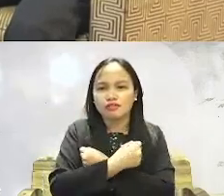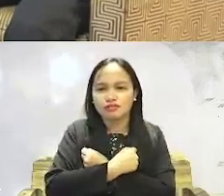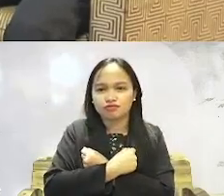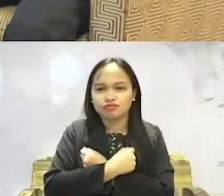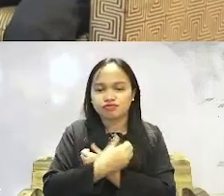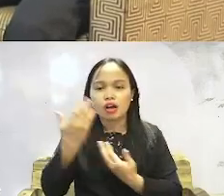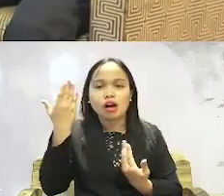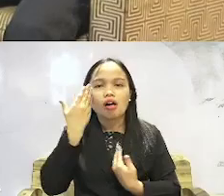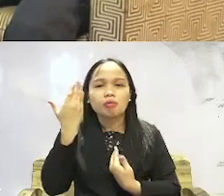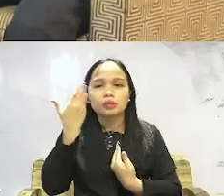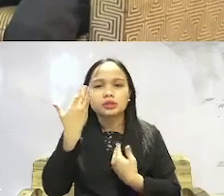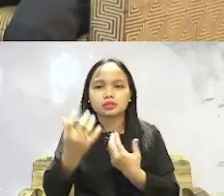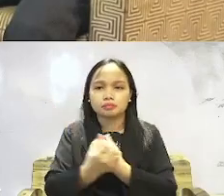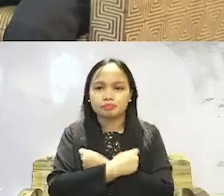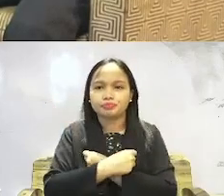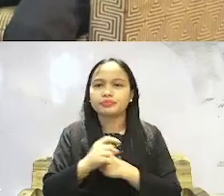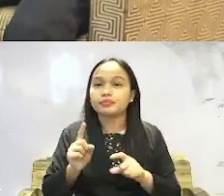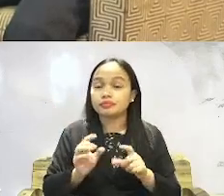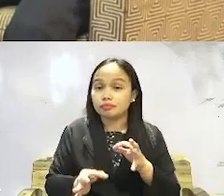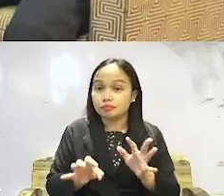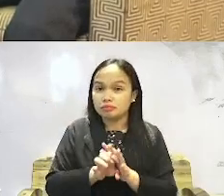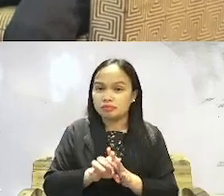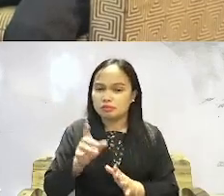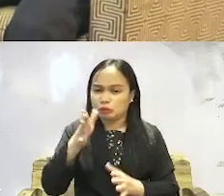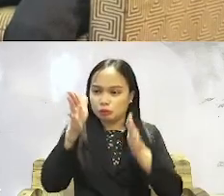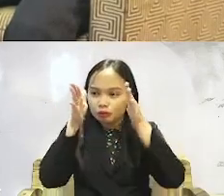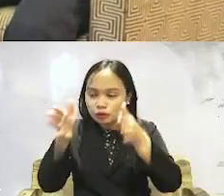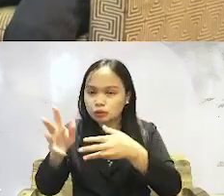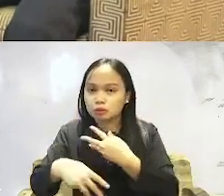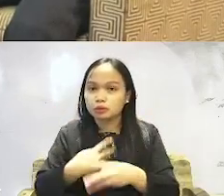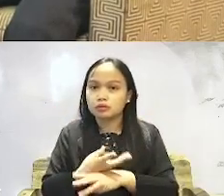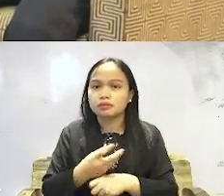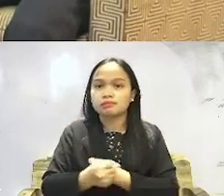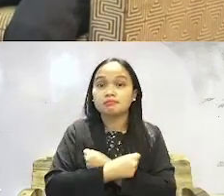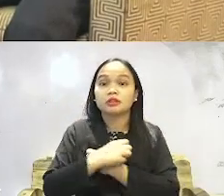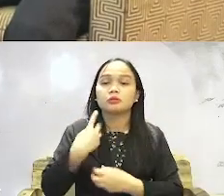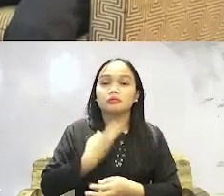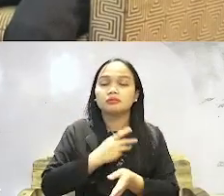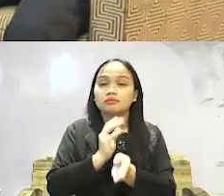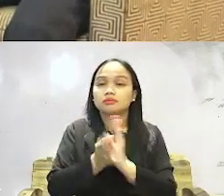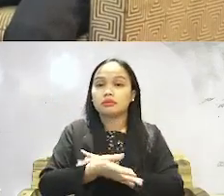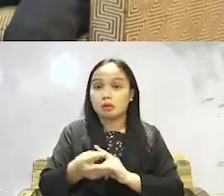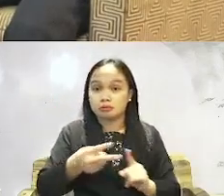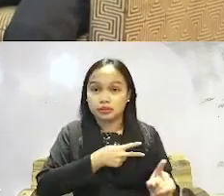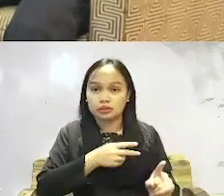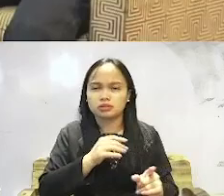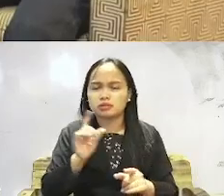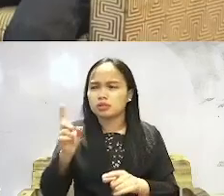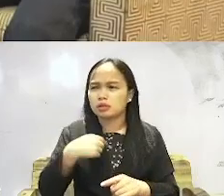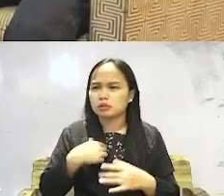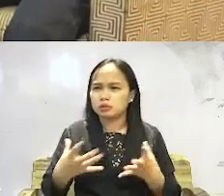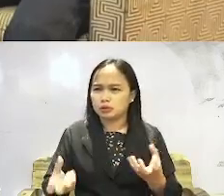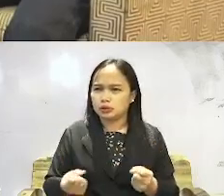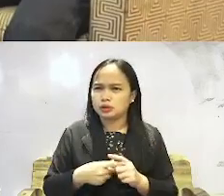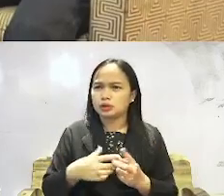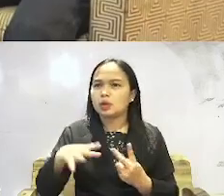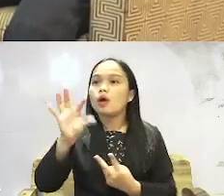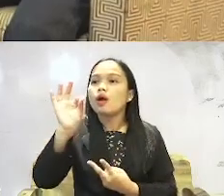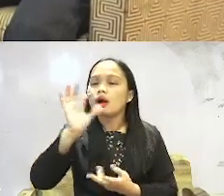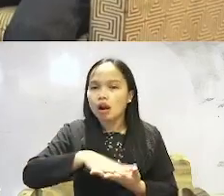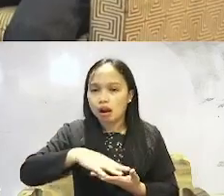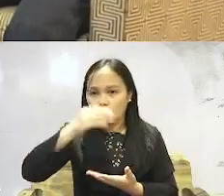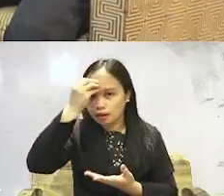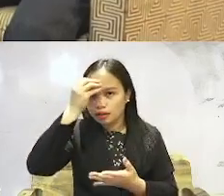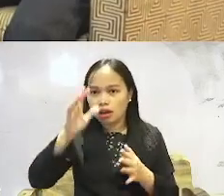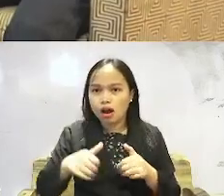yan. Instead na mag-focus sa pagmamahal ng mundo, imbis na maging victim, gusto ko yung balikan yun eh. Learn